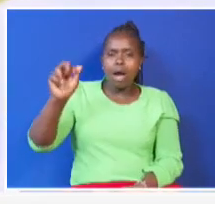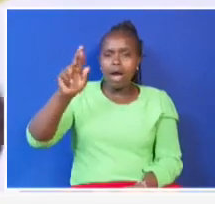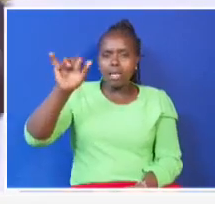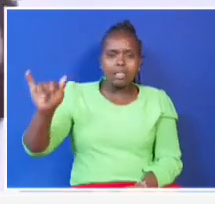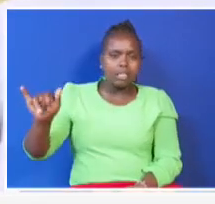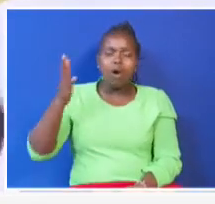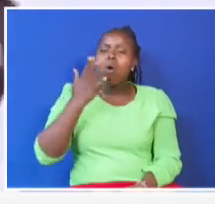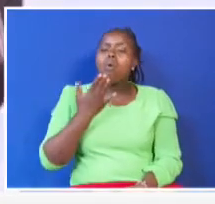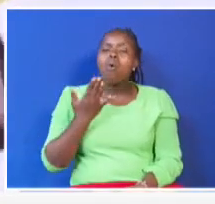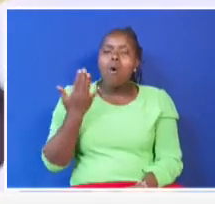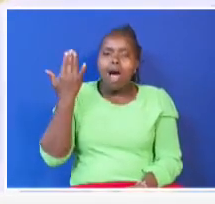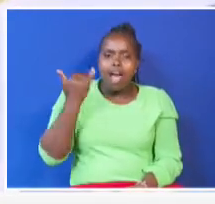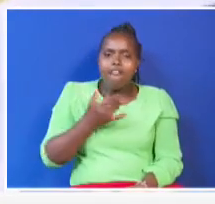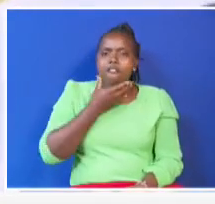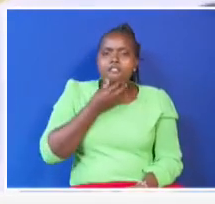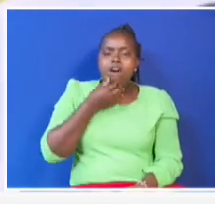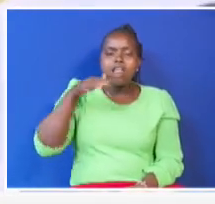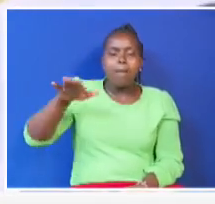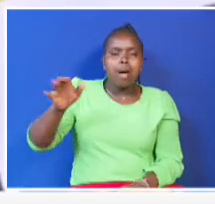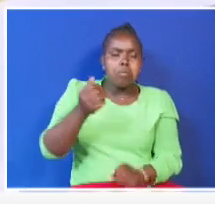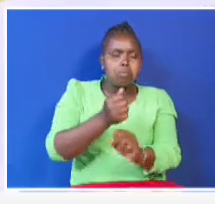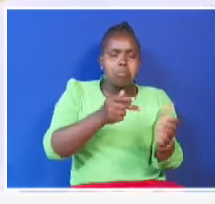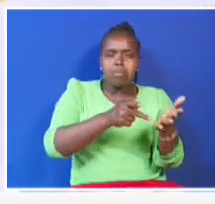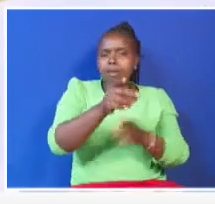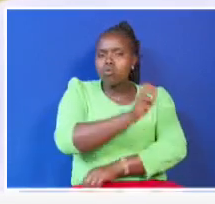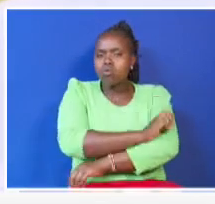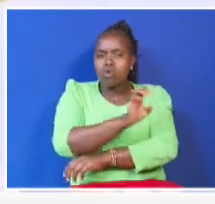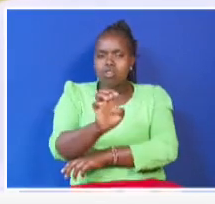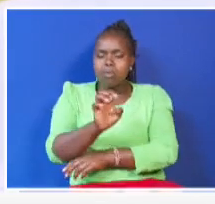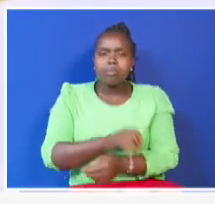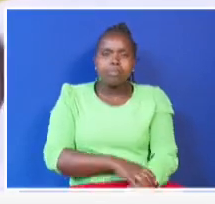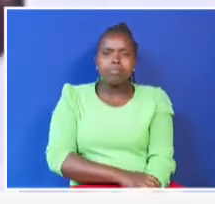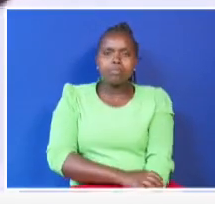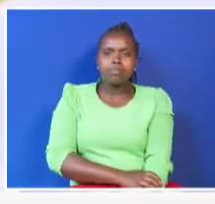yake baba yake alikuwa hawezi kulipa karo ya shule.